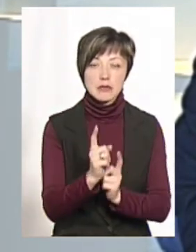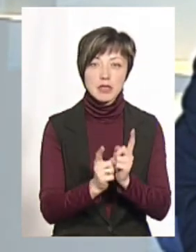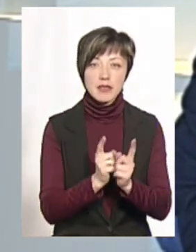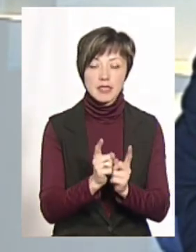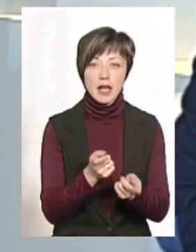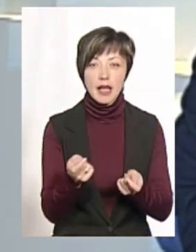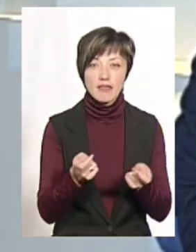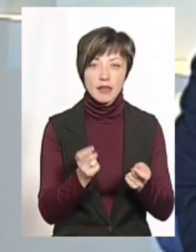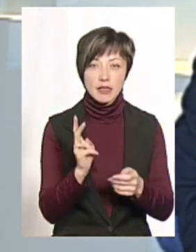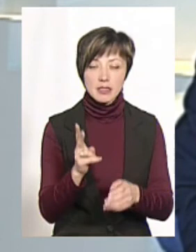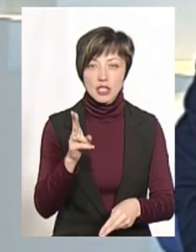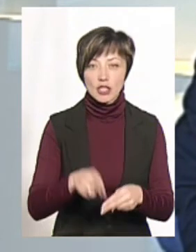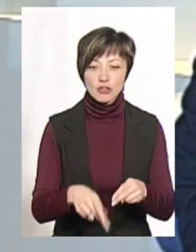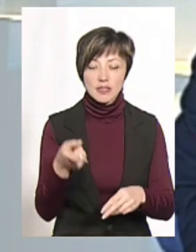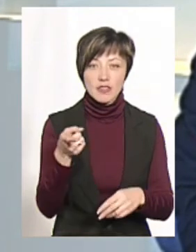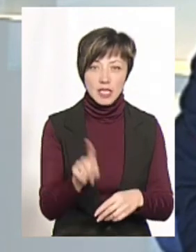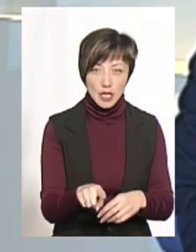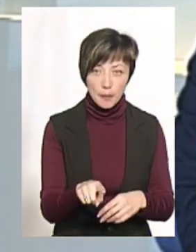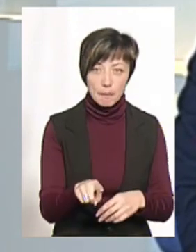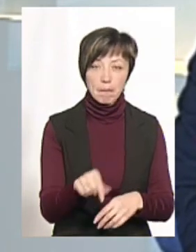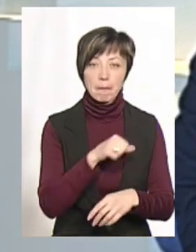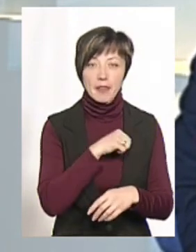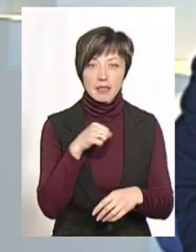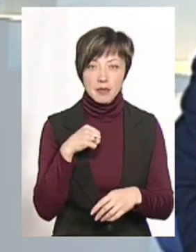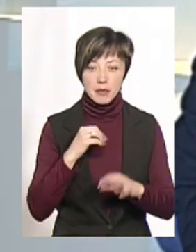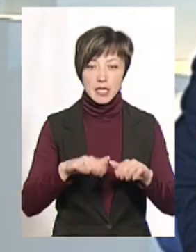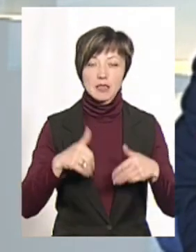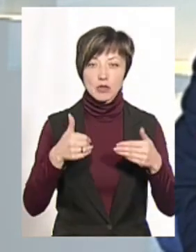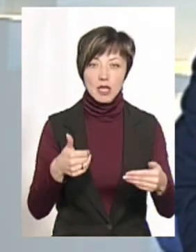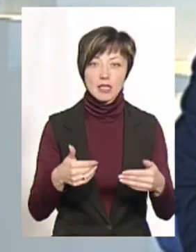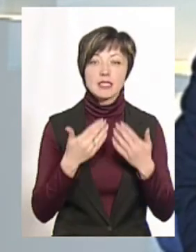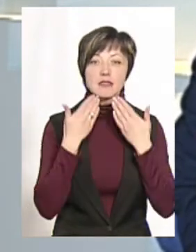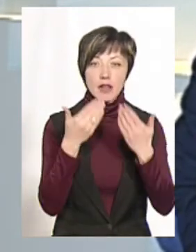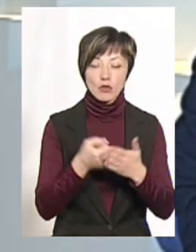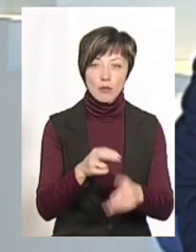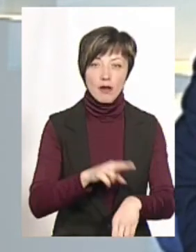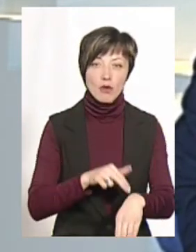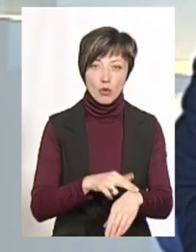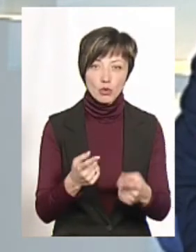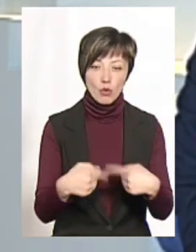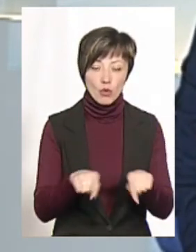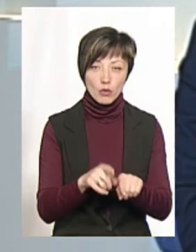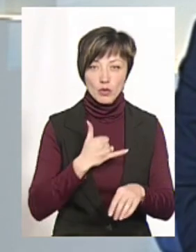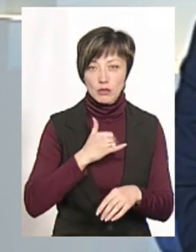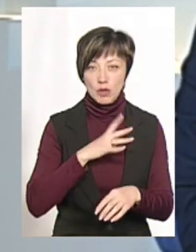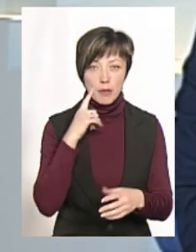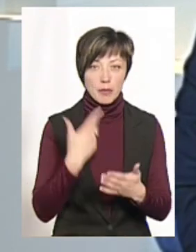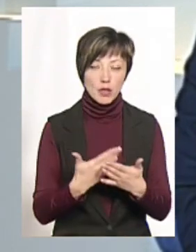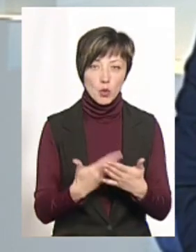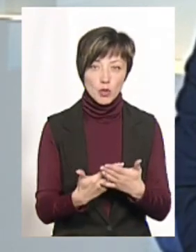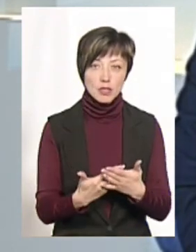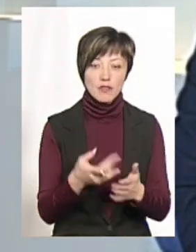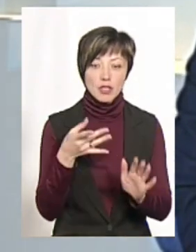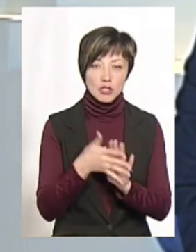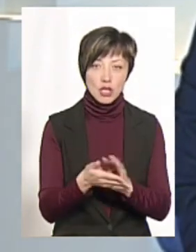змінився керівник, який закінчується тим, що ми самі ініціювали звернення до правоохоронних органів, тому що в нас були підозри